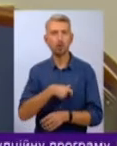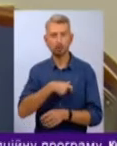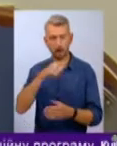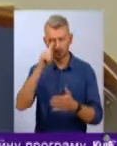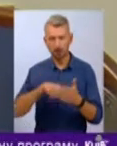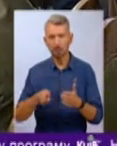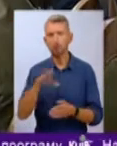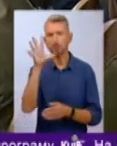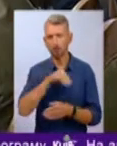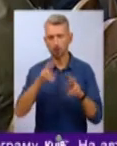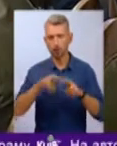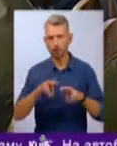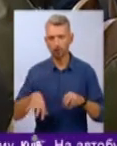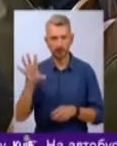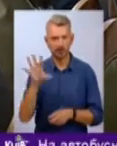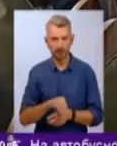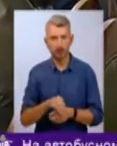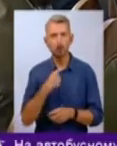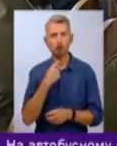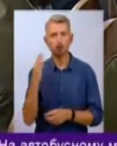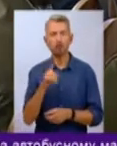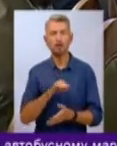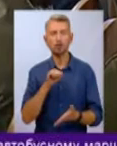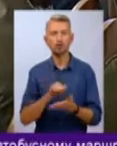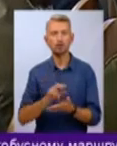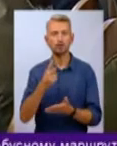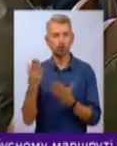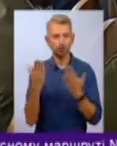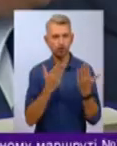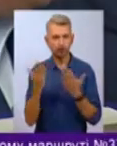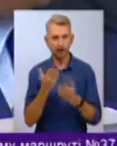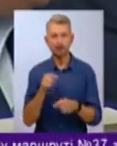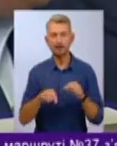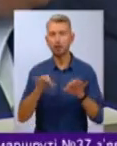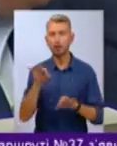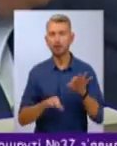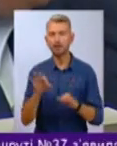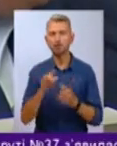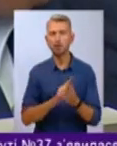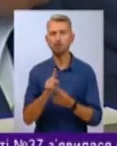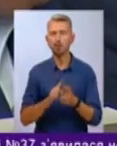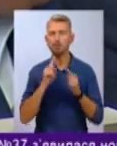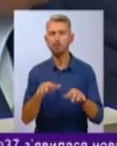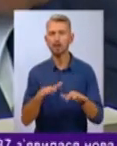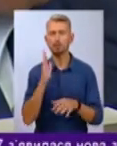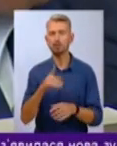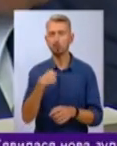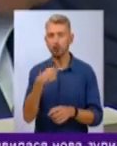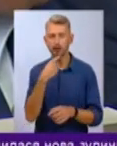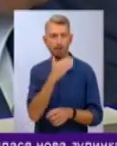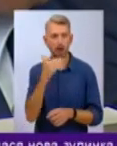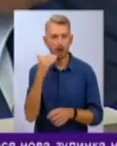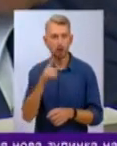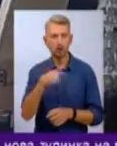що встигнуть розглянути всі і проголосують за документ у другому читанні. Цієї осені про реформу в парламенті говоритимуть багато.